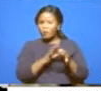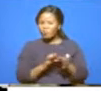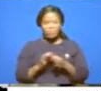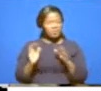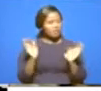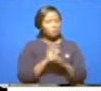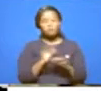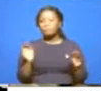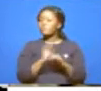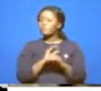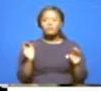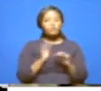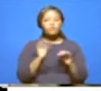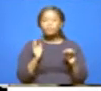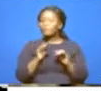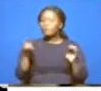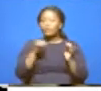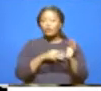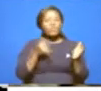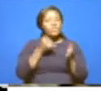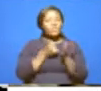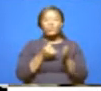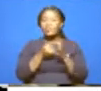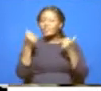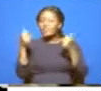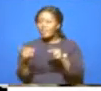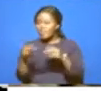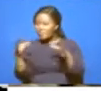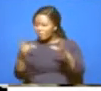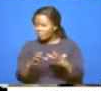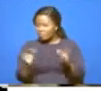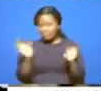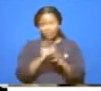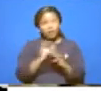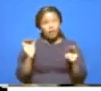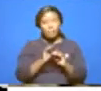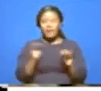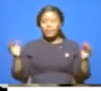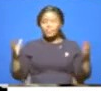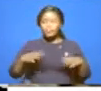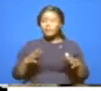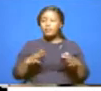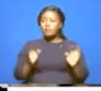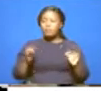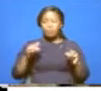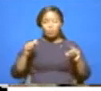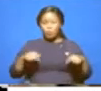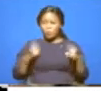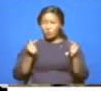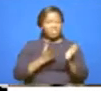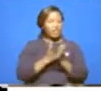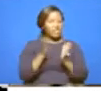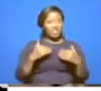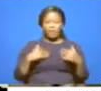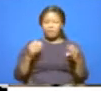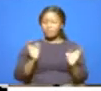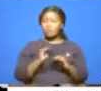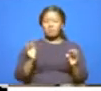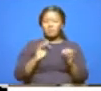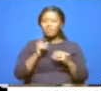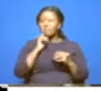Hayupo kokote, kwa hivyo mtu yote ataamua asimam. Sisi hatuna rights ya kumwambia